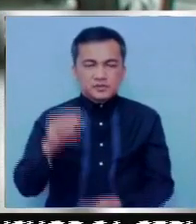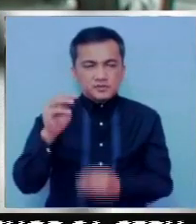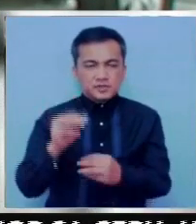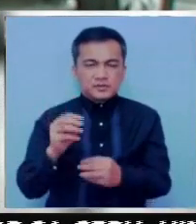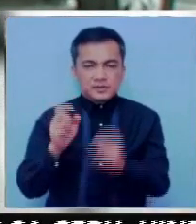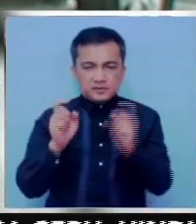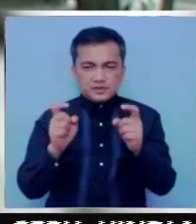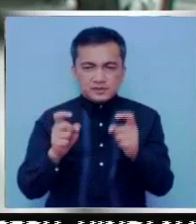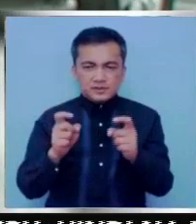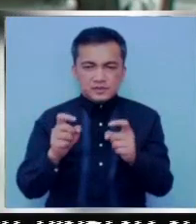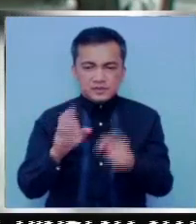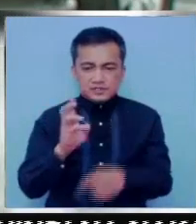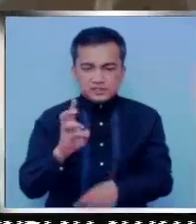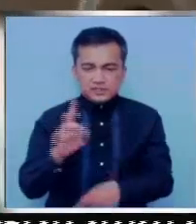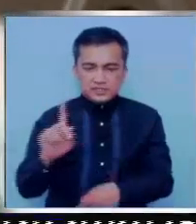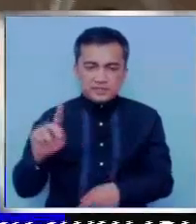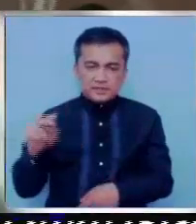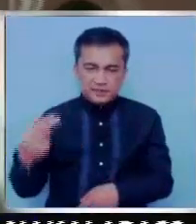na mga 60